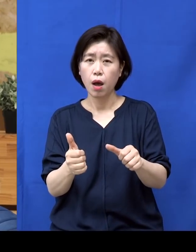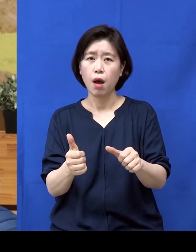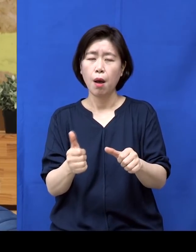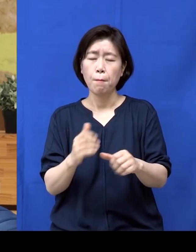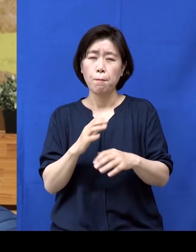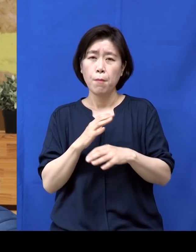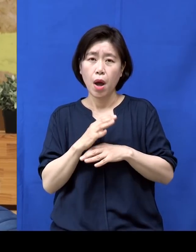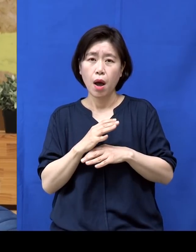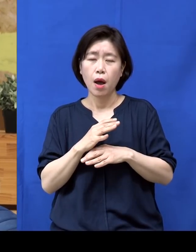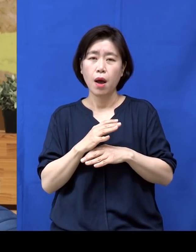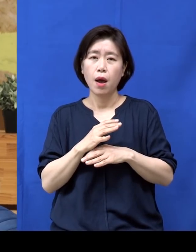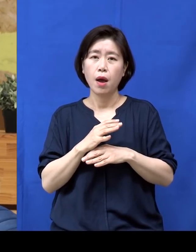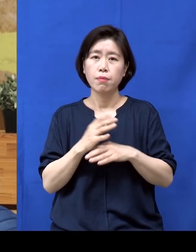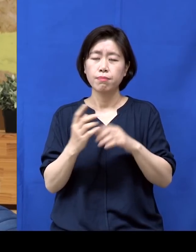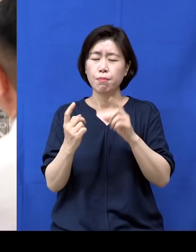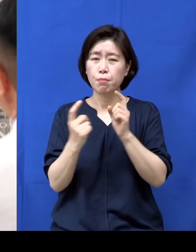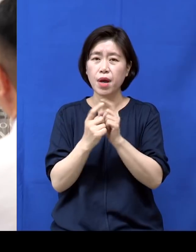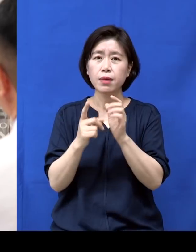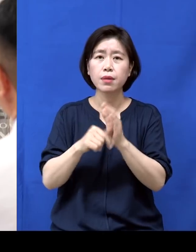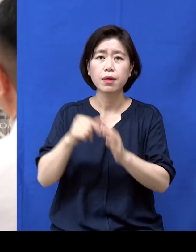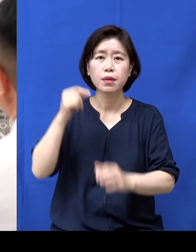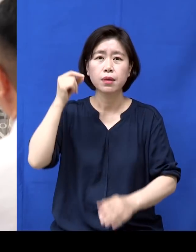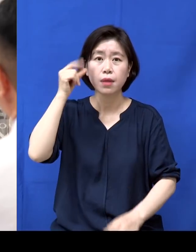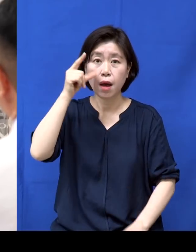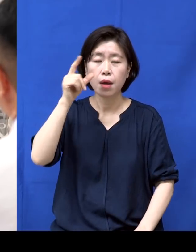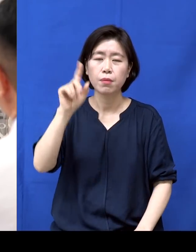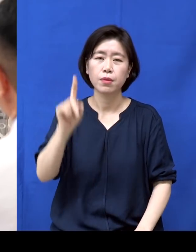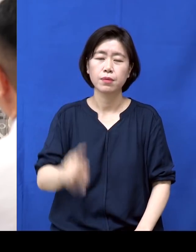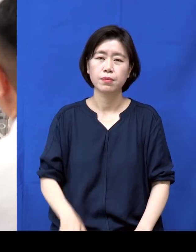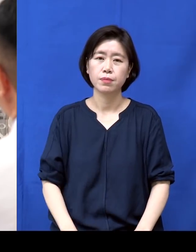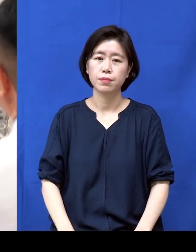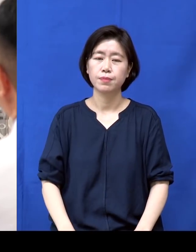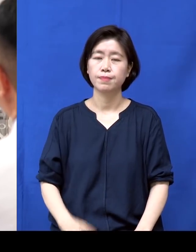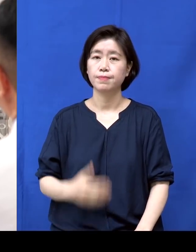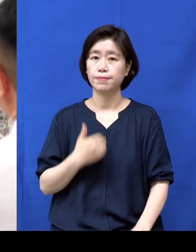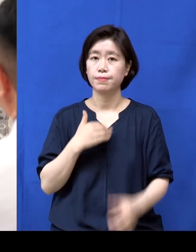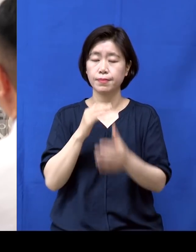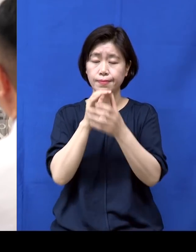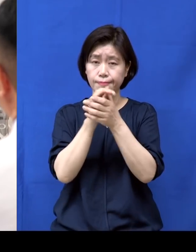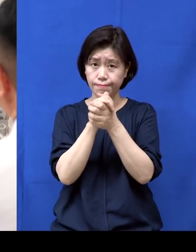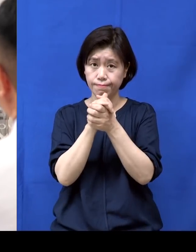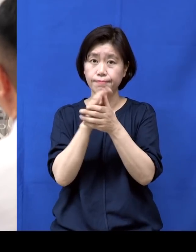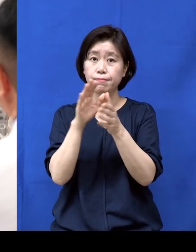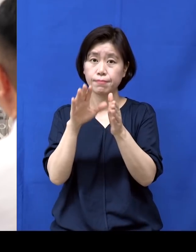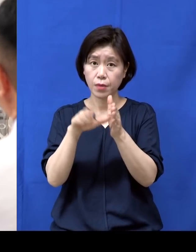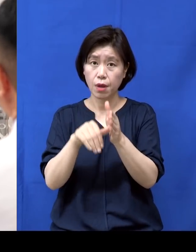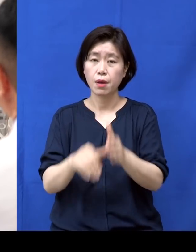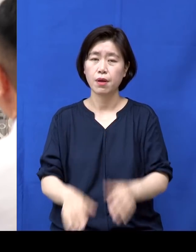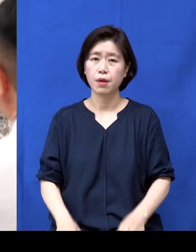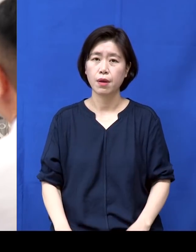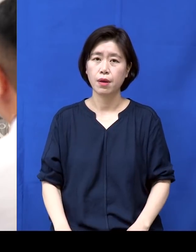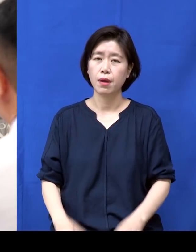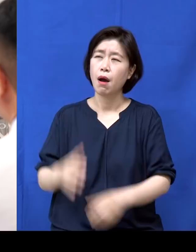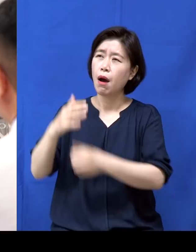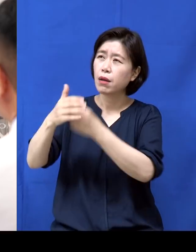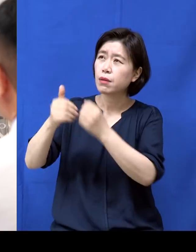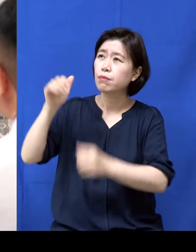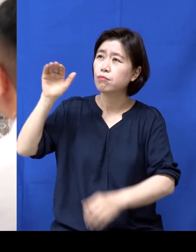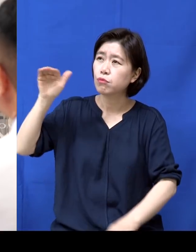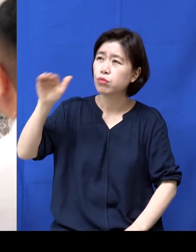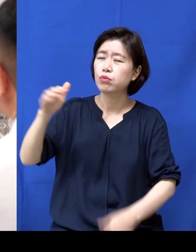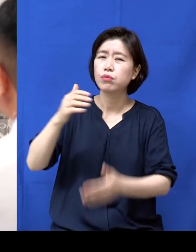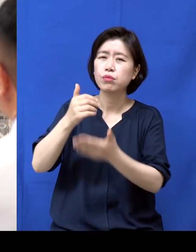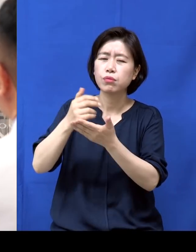어떤 깨달음을 느끼게 되시던가요? 제가 그 기도 가운데 예. 하나님한테 살려달라고 주여 주여